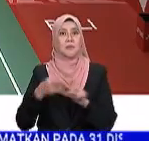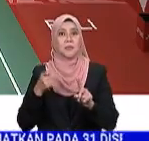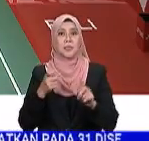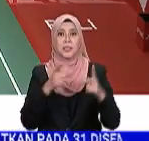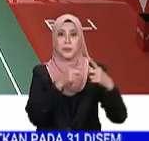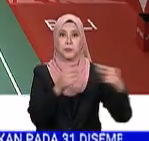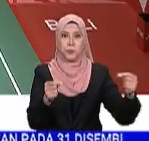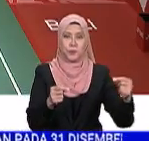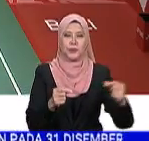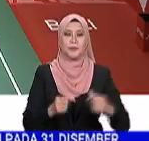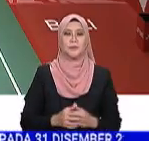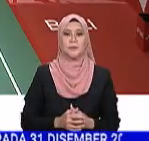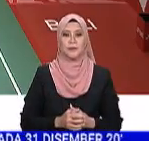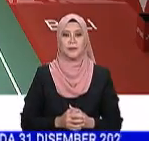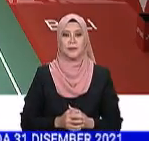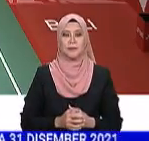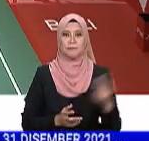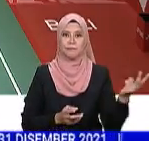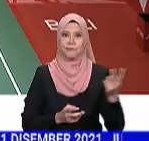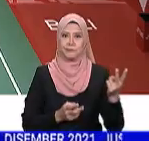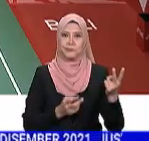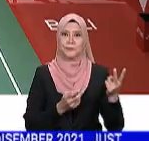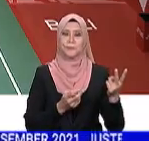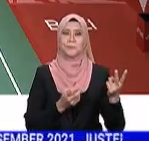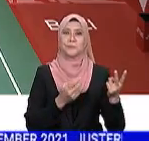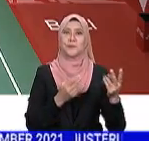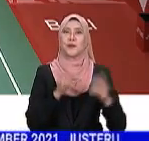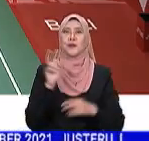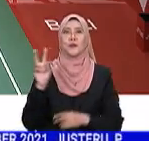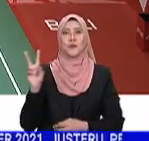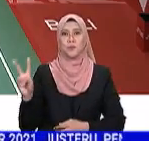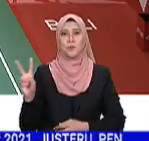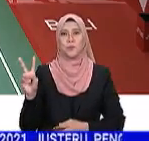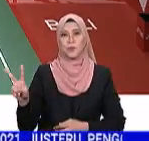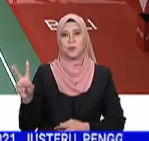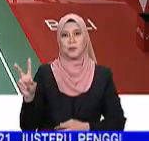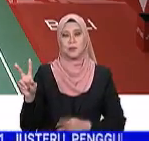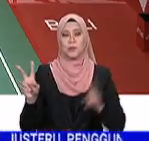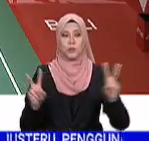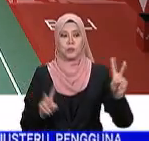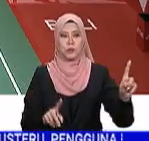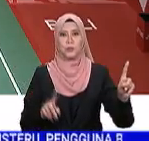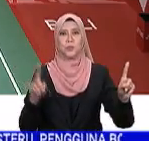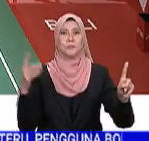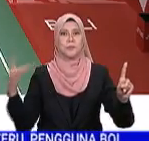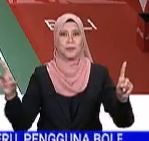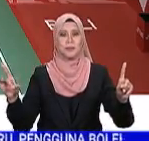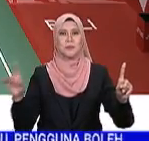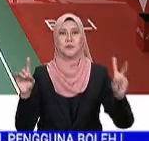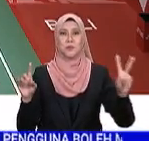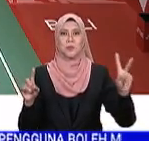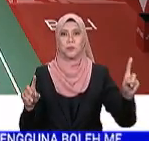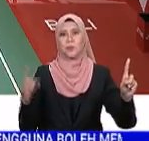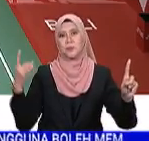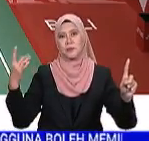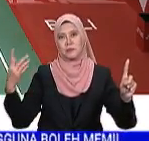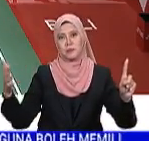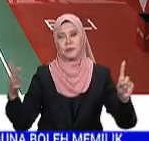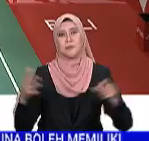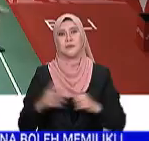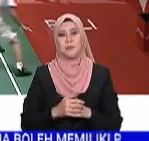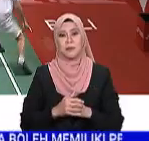jepun takuro hoki ryugo kobayashi 21-18 21-12 pada aksi tersebut